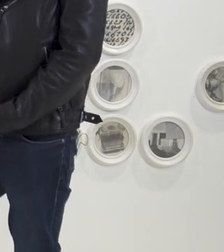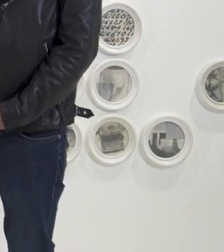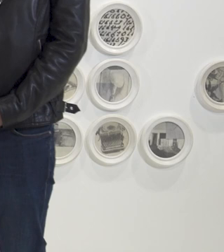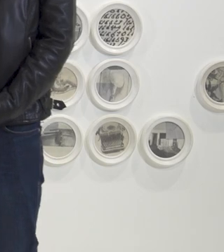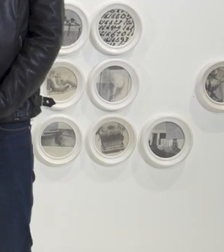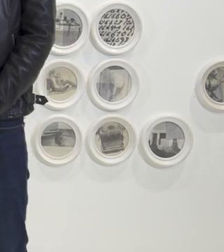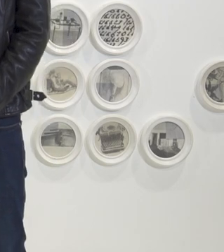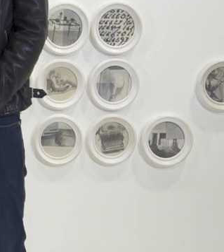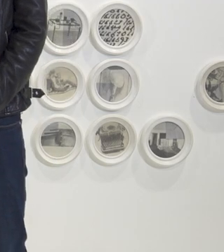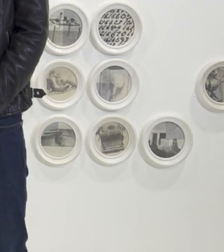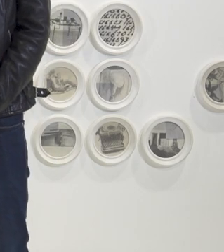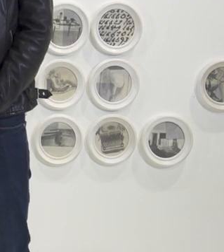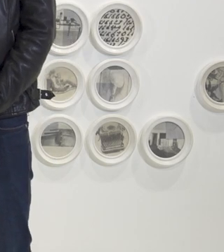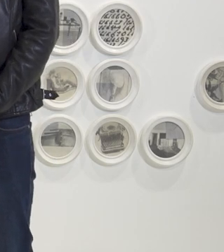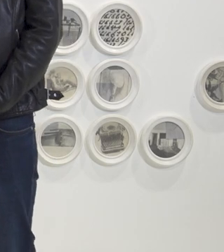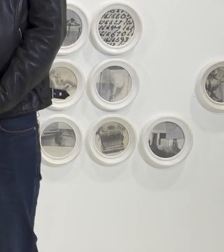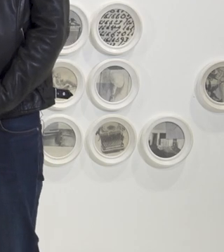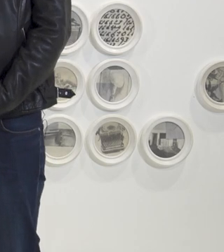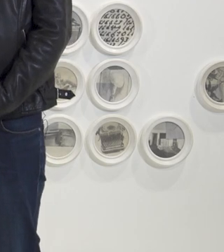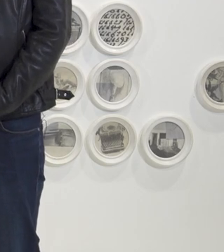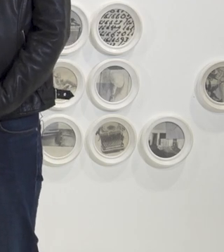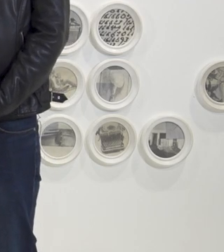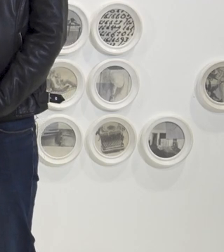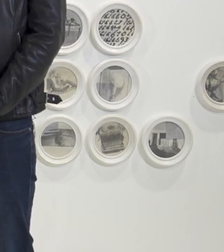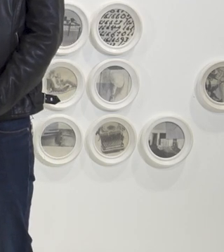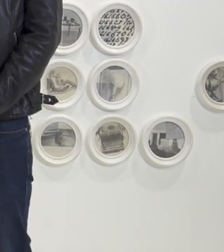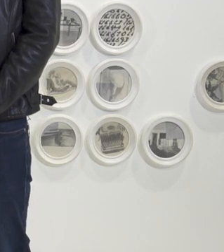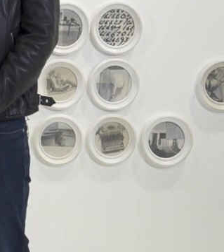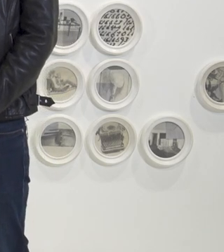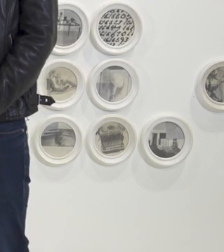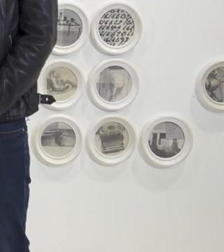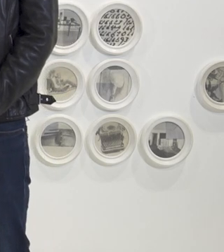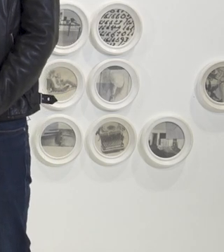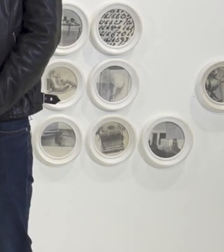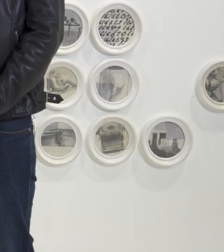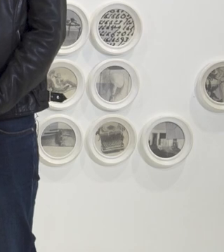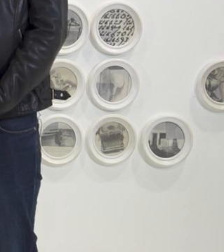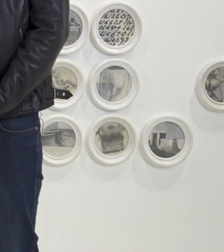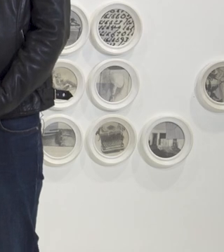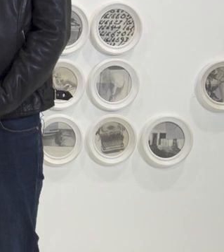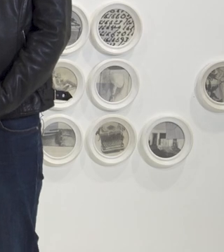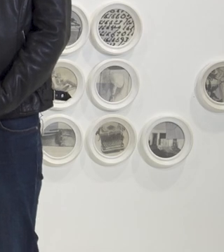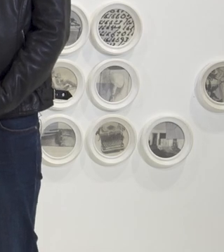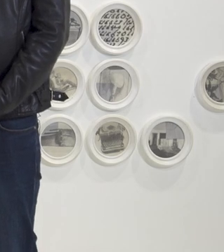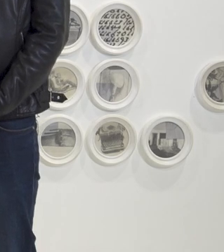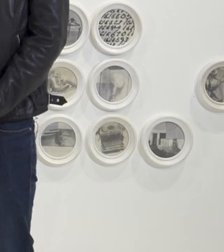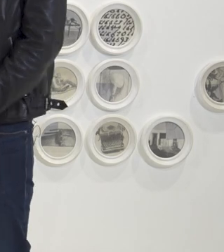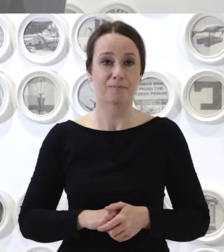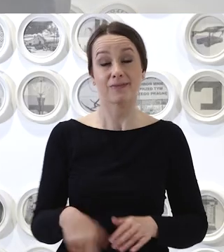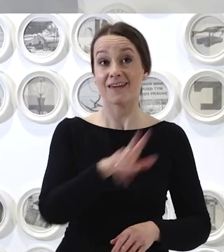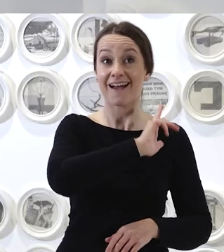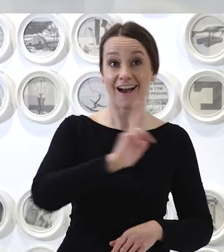alfabetem strzemińskiego jest to 157 pół i w